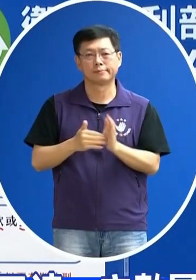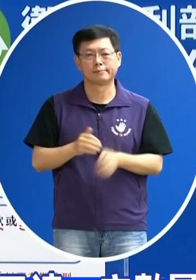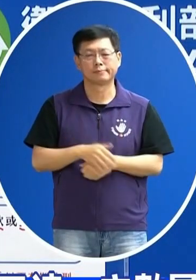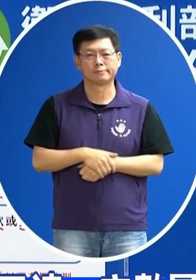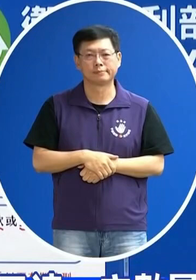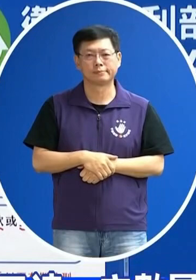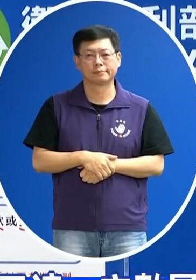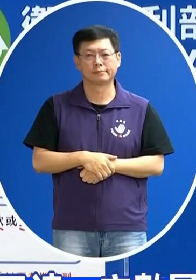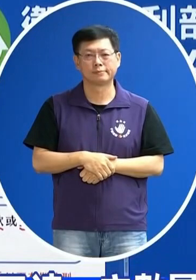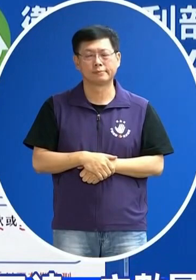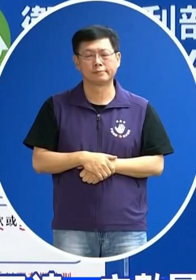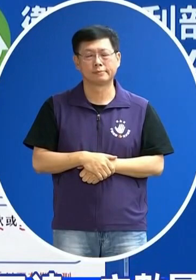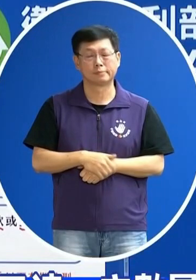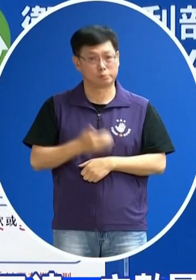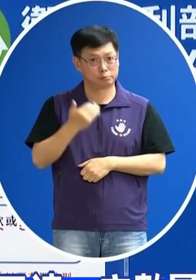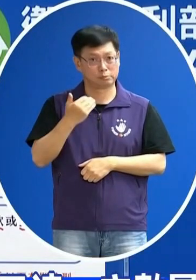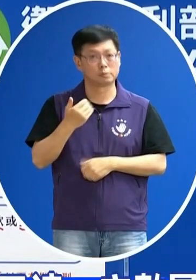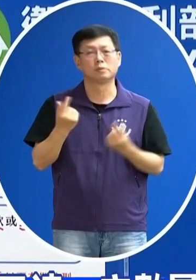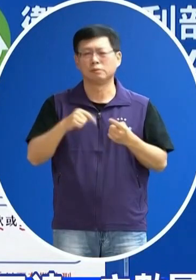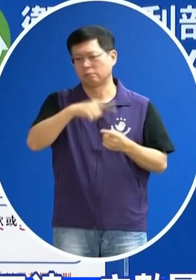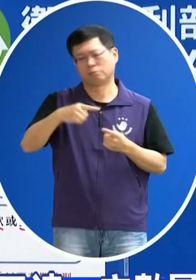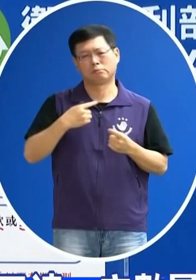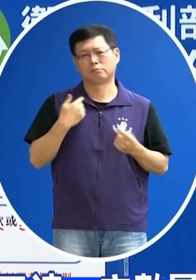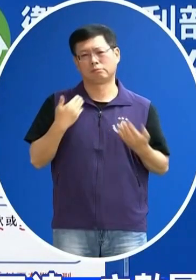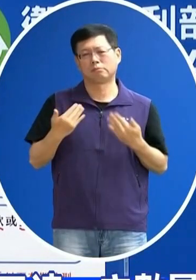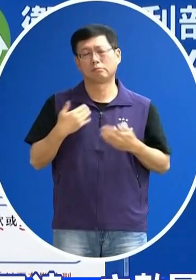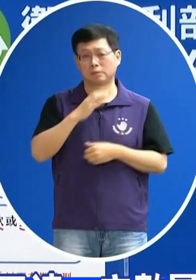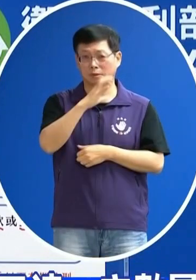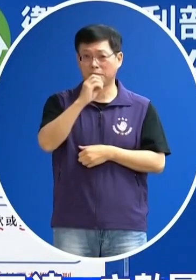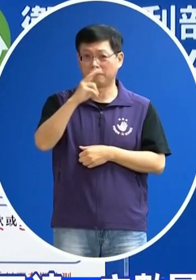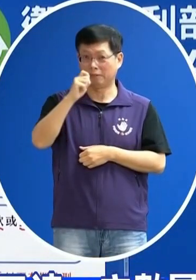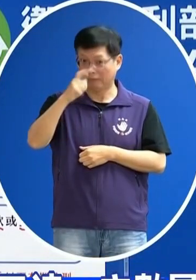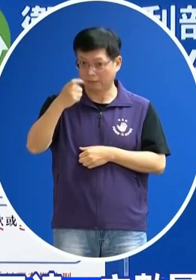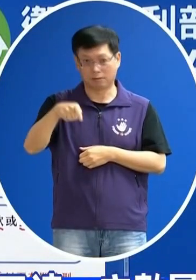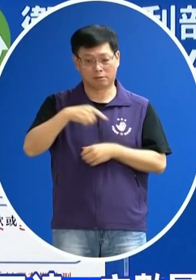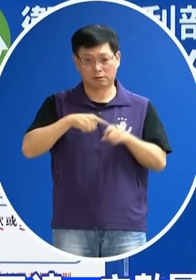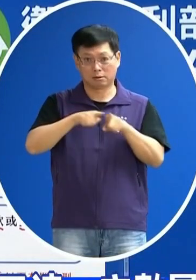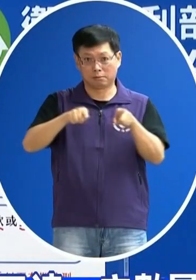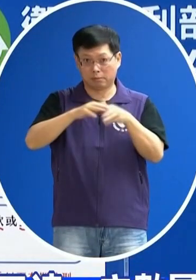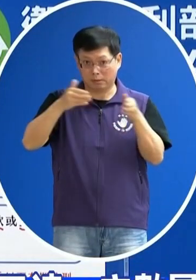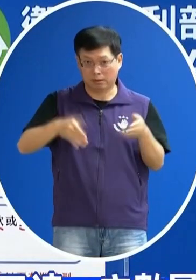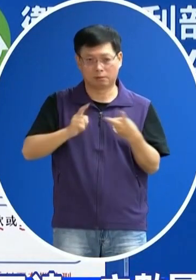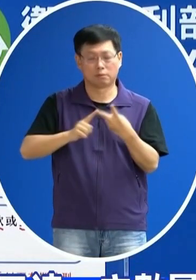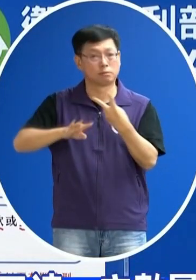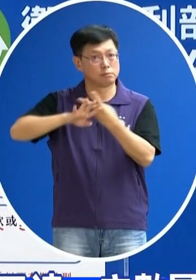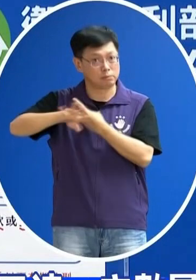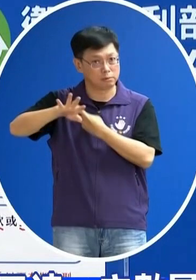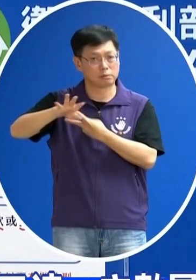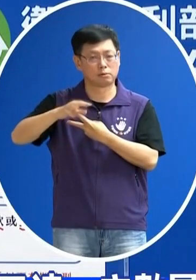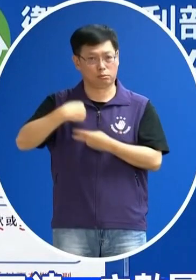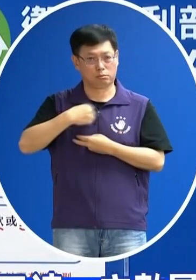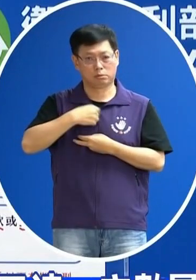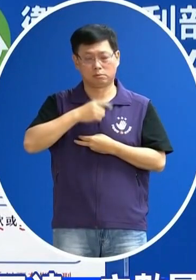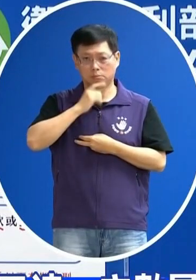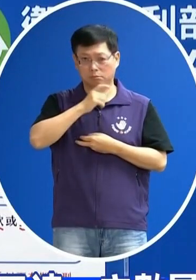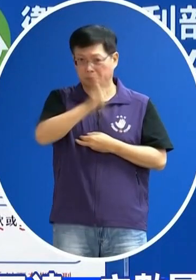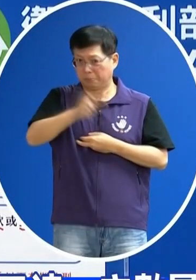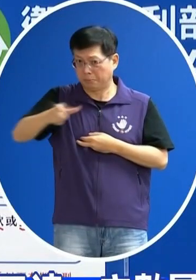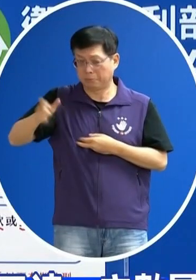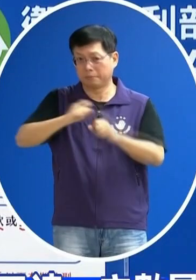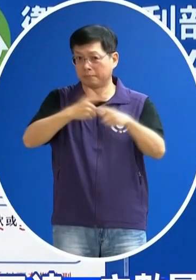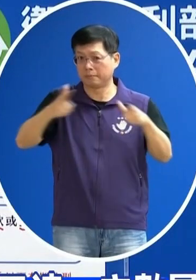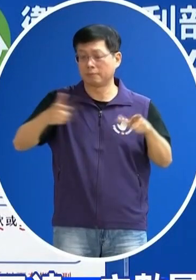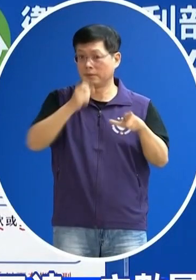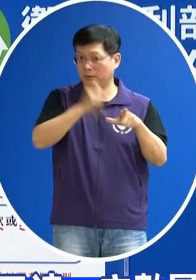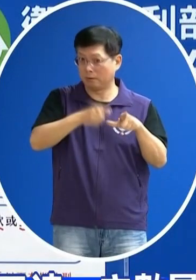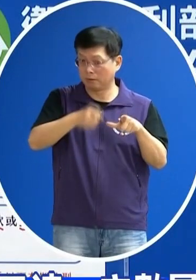明。那按照大家也都知道 COVAX 的平台加上其他我们个别跟个别的疫苗厂